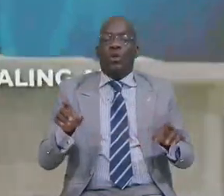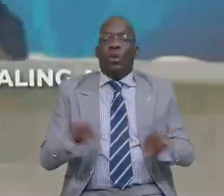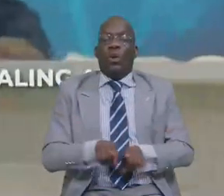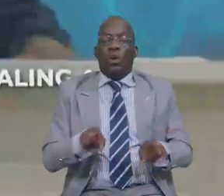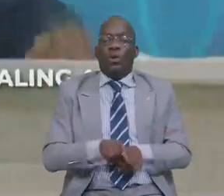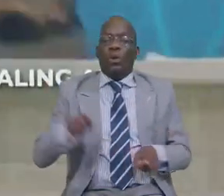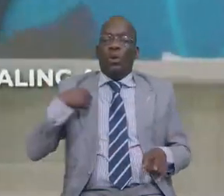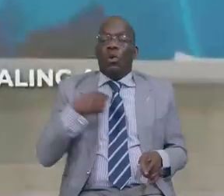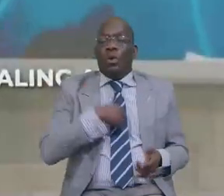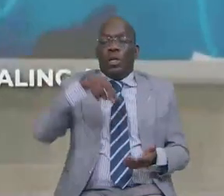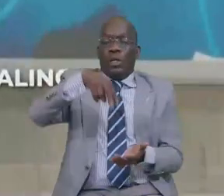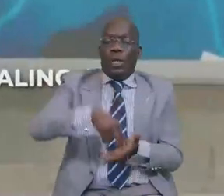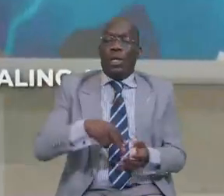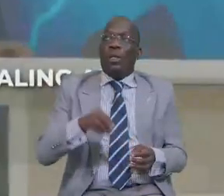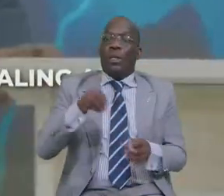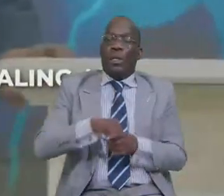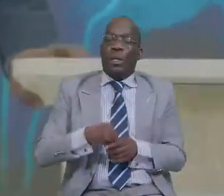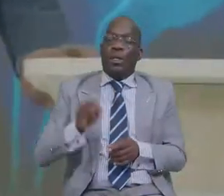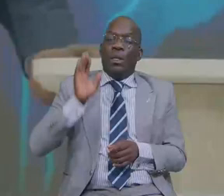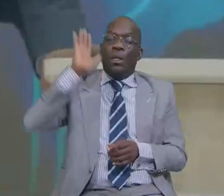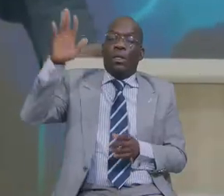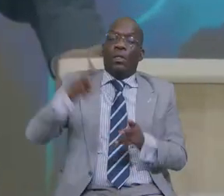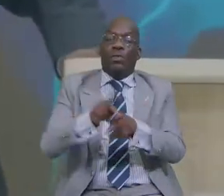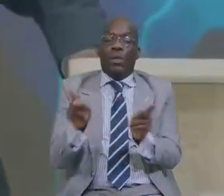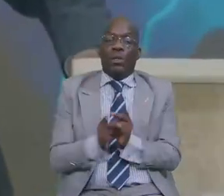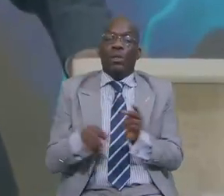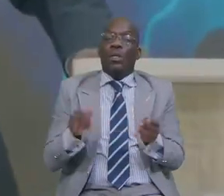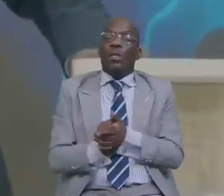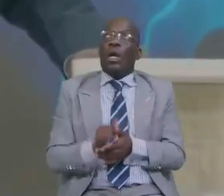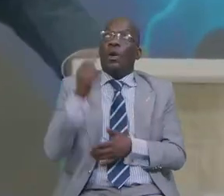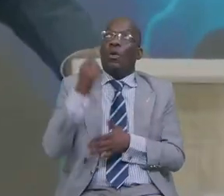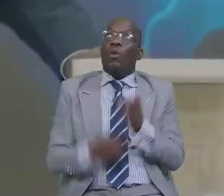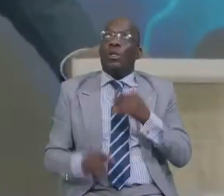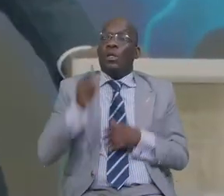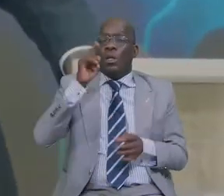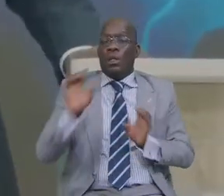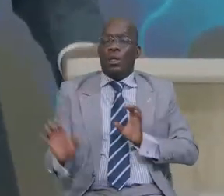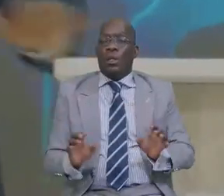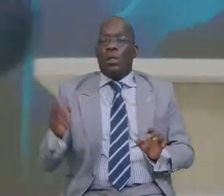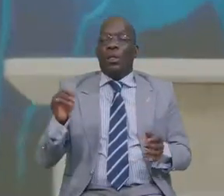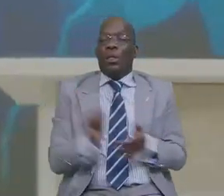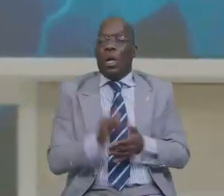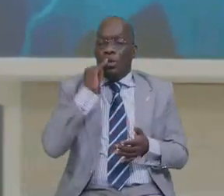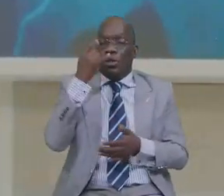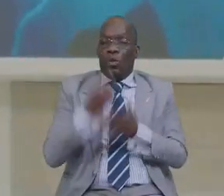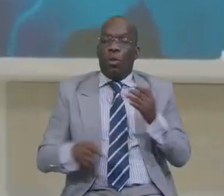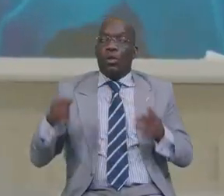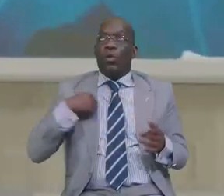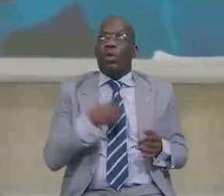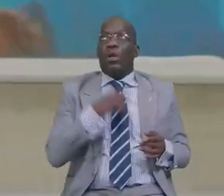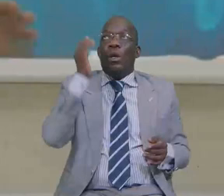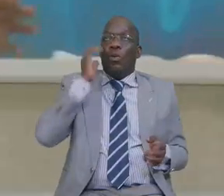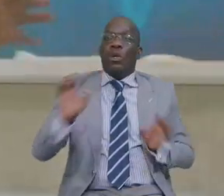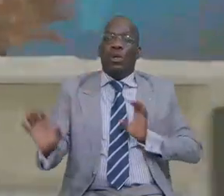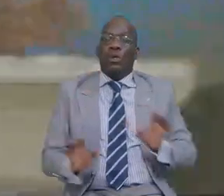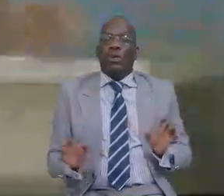Nous tenons à sa place ce qu'il a fait. C'est ce que nous ferons. Et